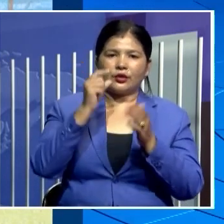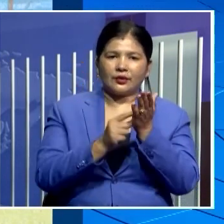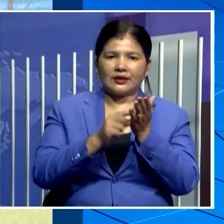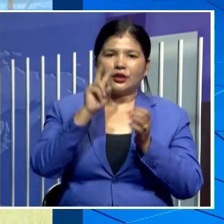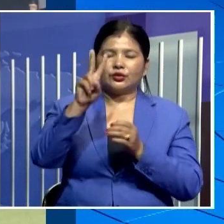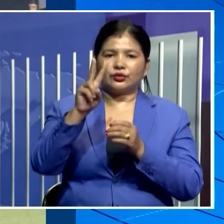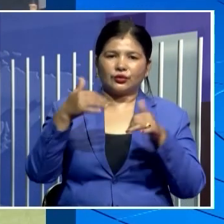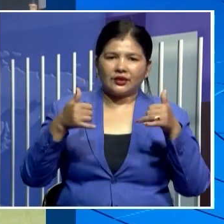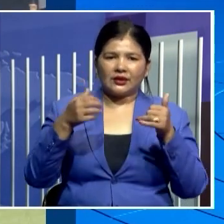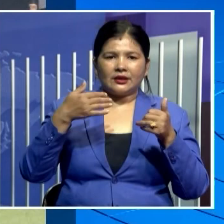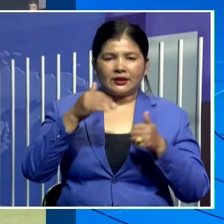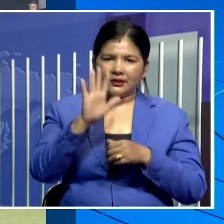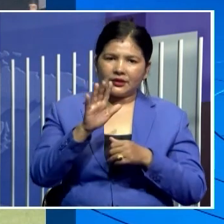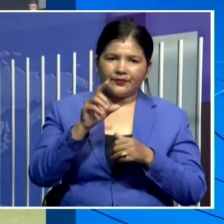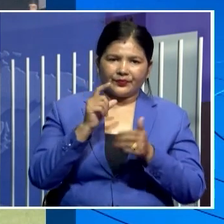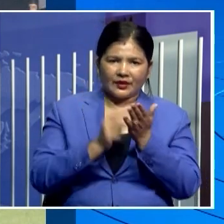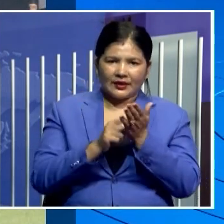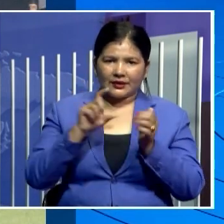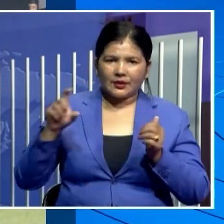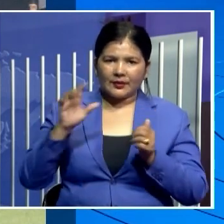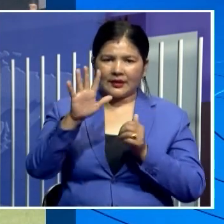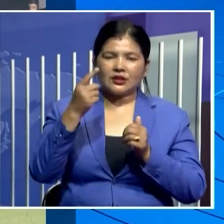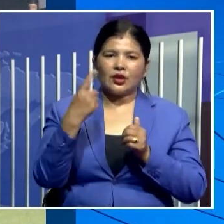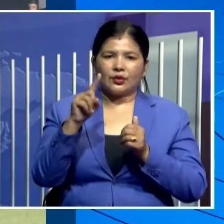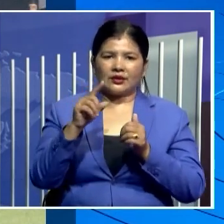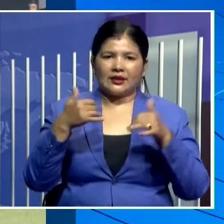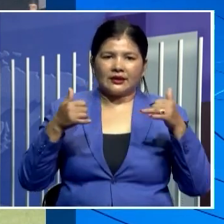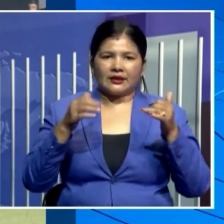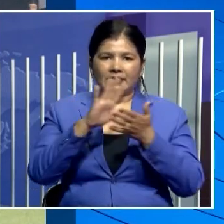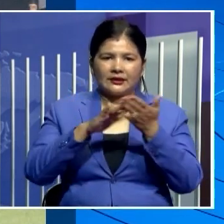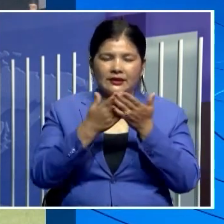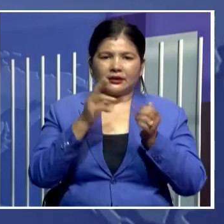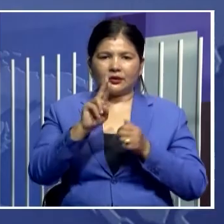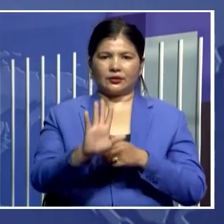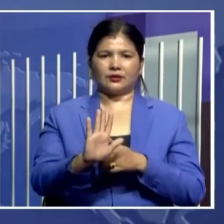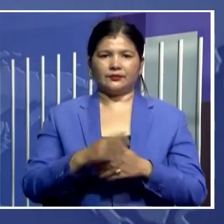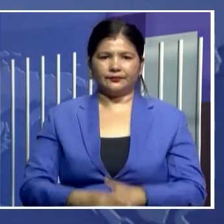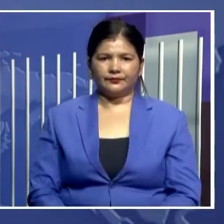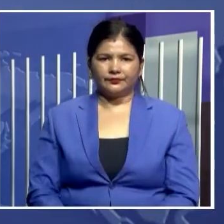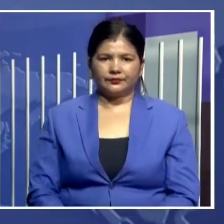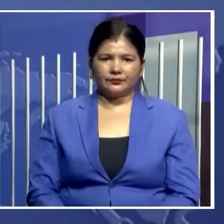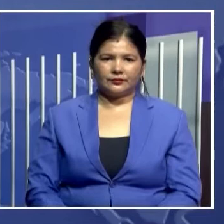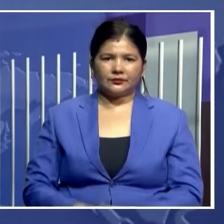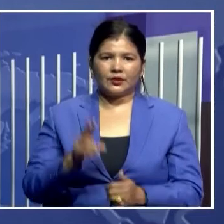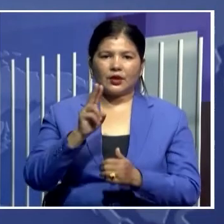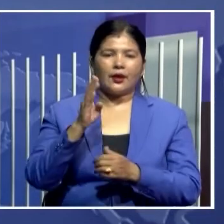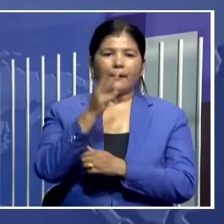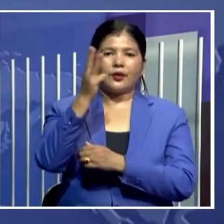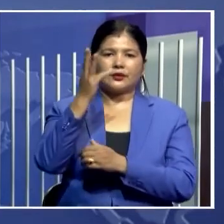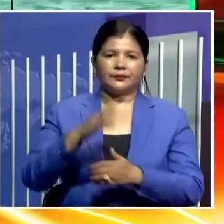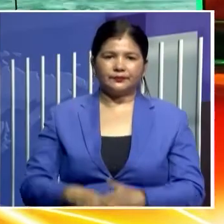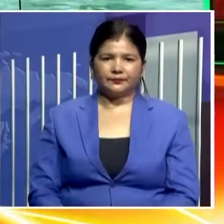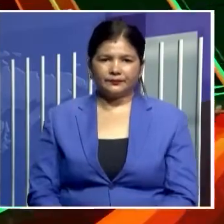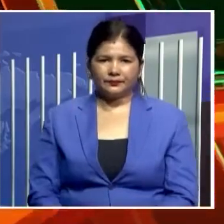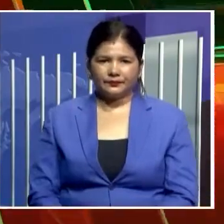खेल खेल्नेछ। नेपाल र युगान्डा बीचको 5 टी20 खेल खेल्ने तालिका रहेको छ। अब मौसम।